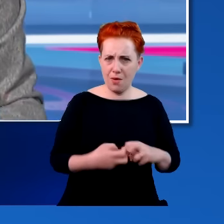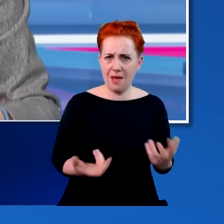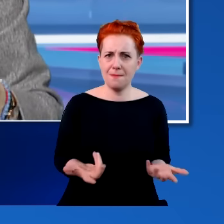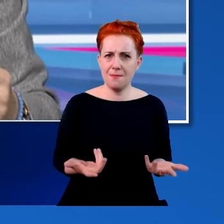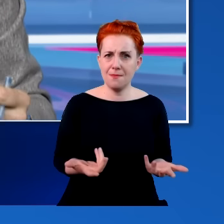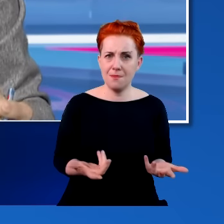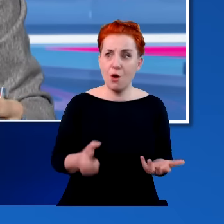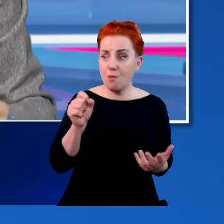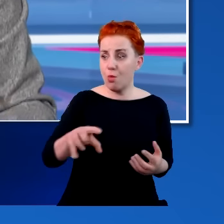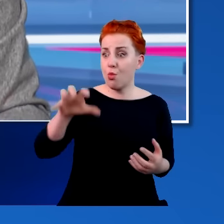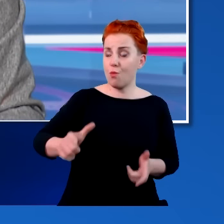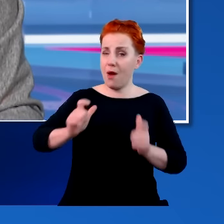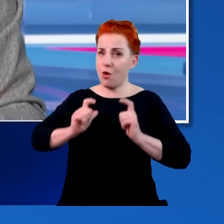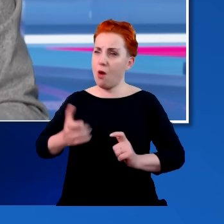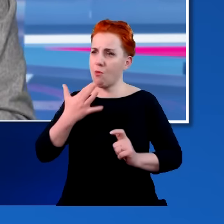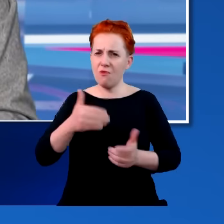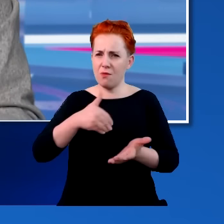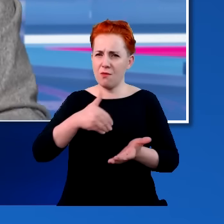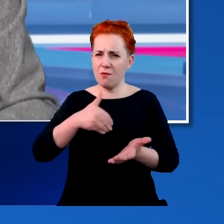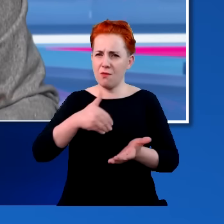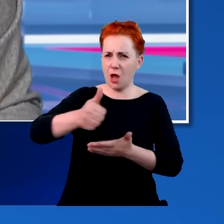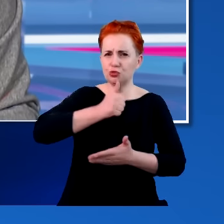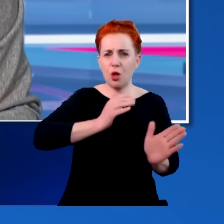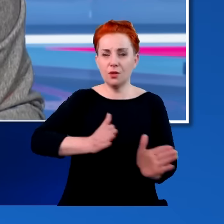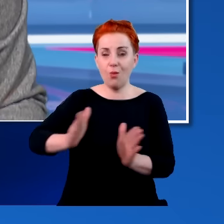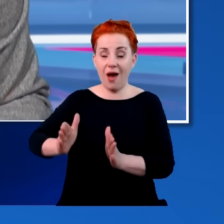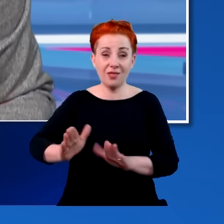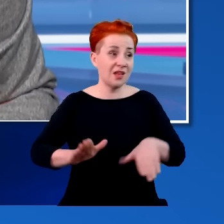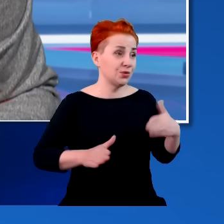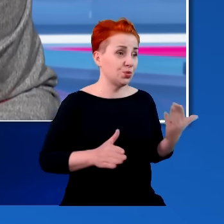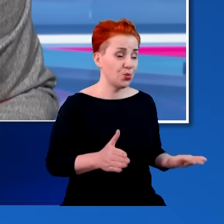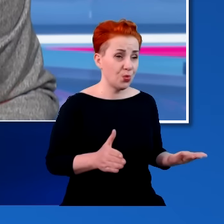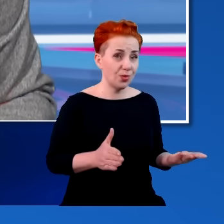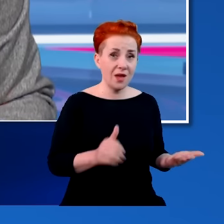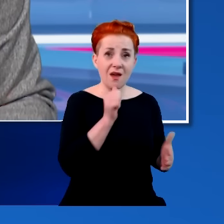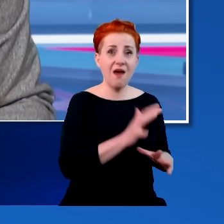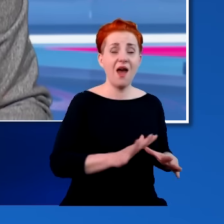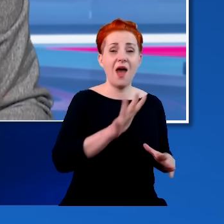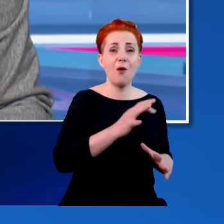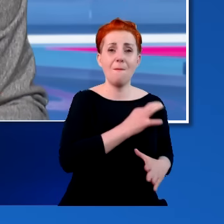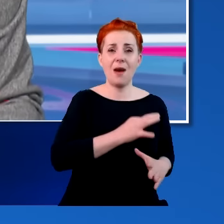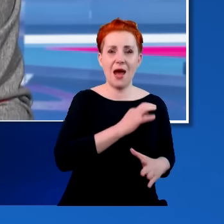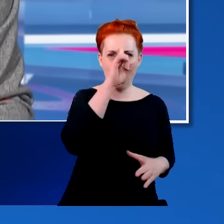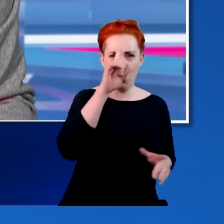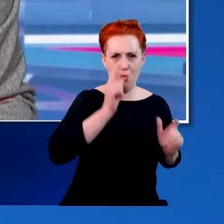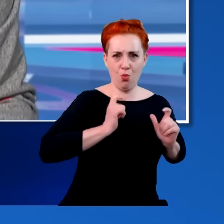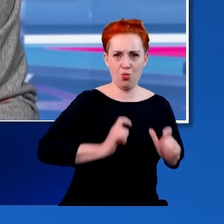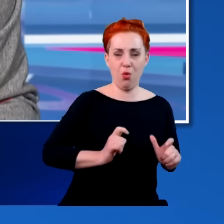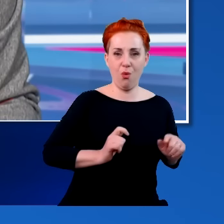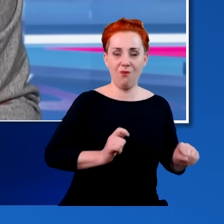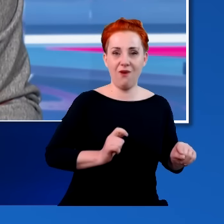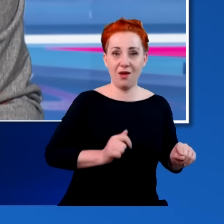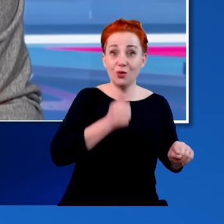są rolnicy, którzy mówią precz z Zielonym Ładem, a z drugiej strony jest Europejska Partia Ludowa, która po prostu Zielony